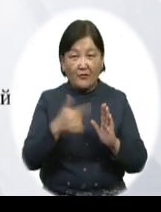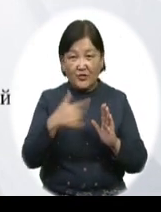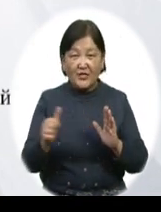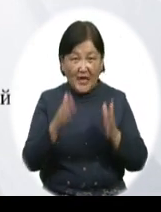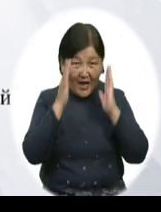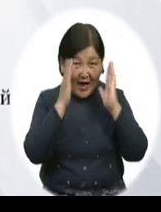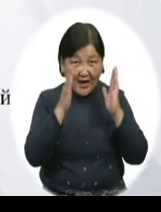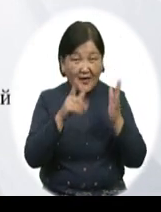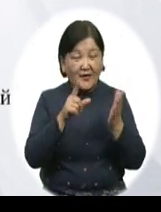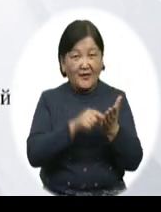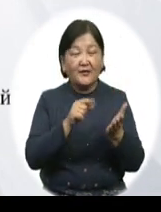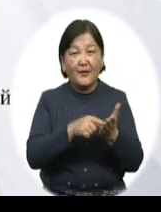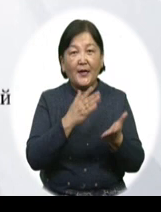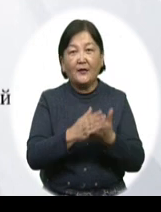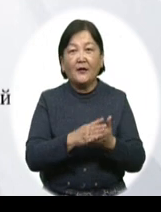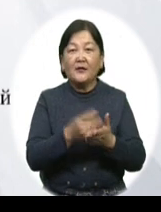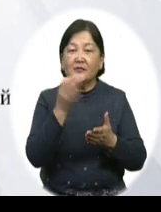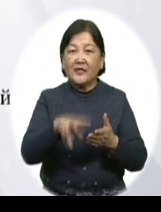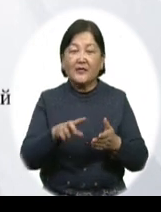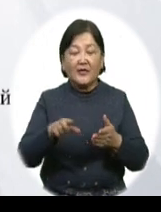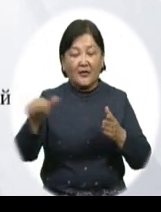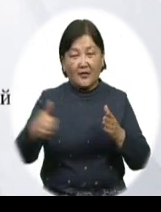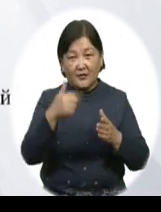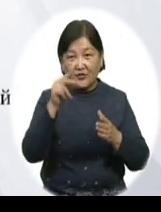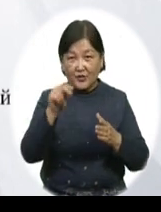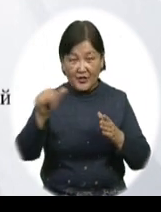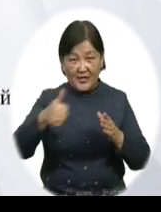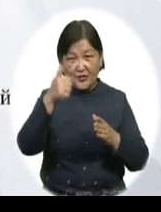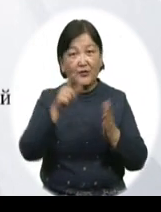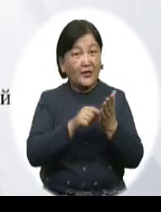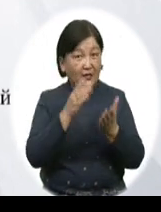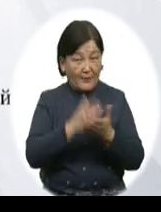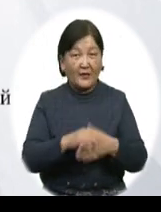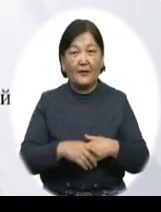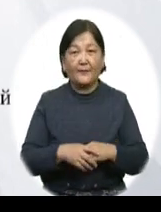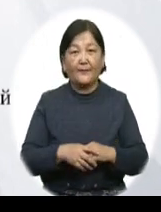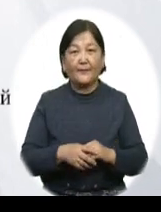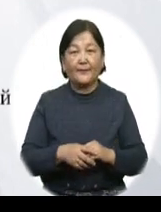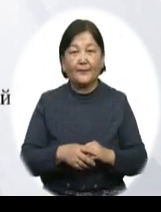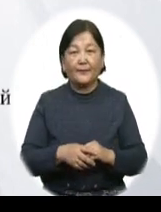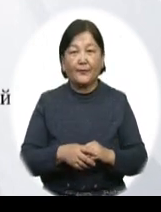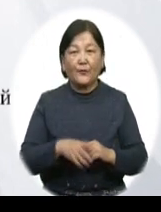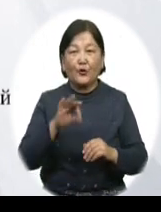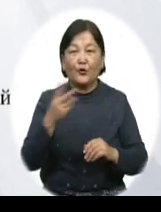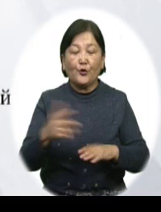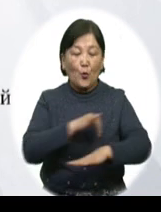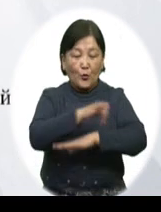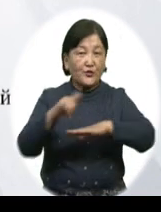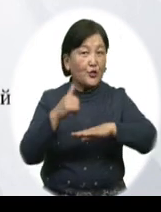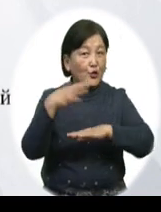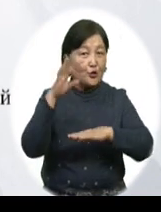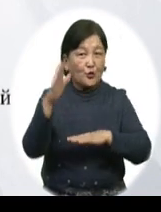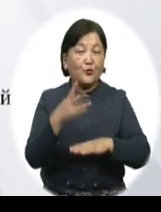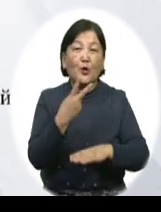энэ нэгдсэн төсвийнхаа зардлын бүтцийг бол сайжруулах хэрэгцээ бас харагдаж байна. За тэгээд ер нь улсын төсвийн